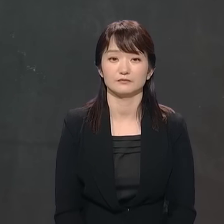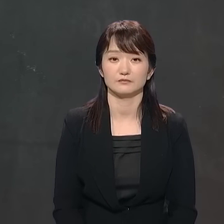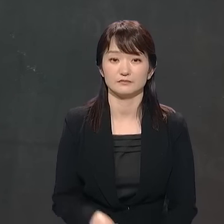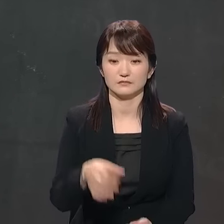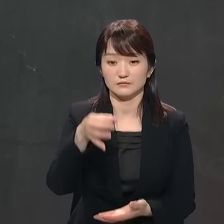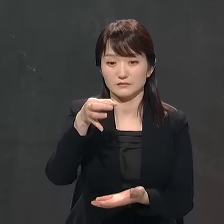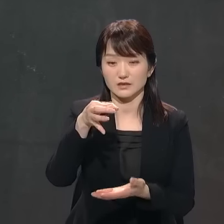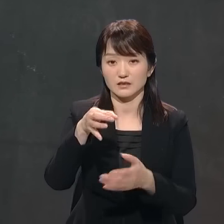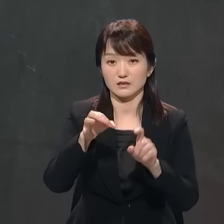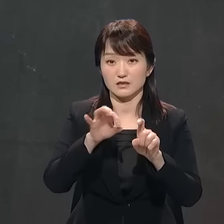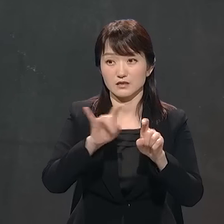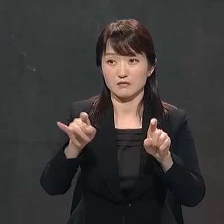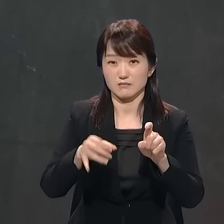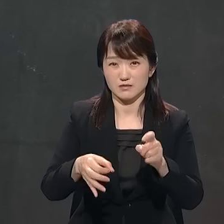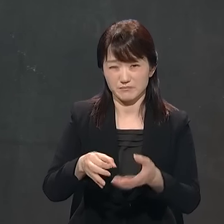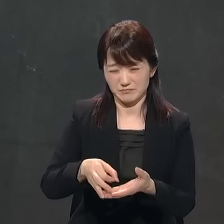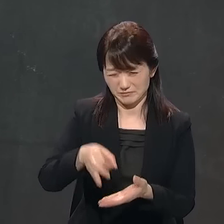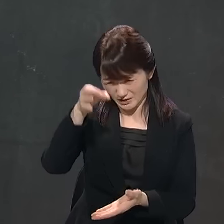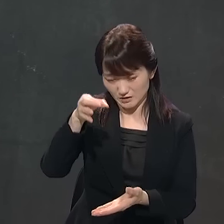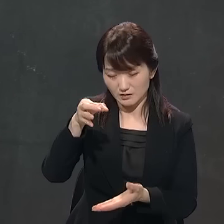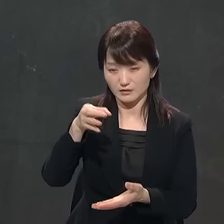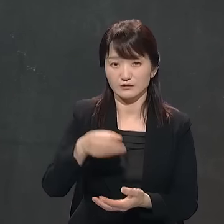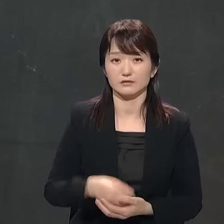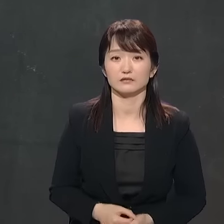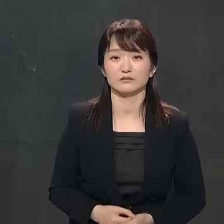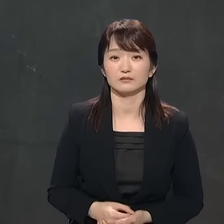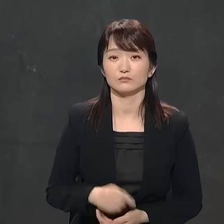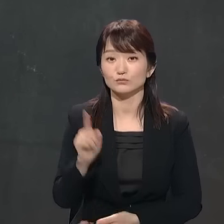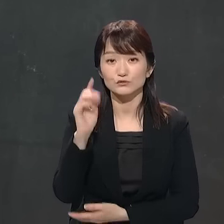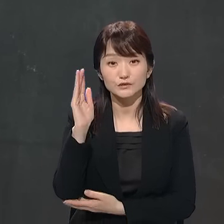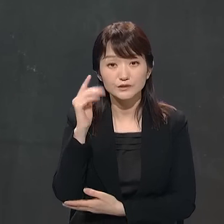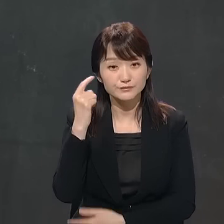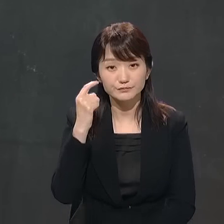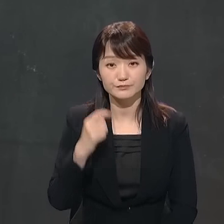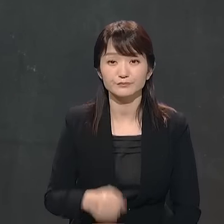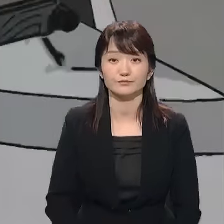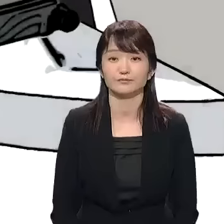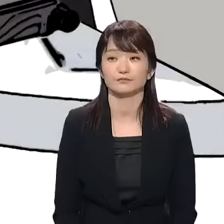10배 뻥튀기 이게 무슨 얘기인지 제보자의 얘기 직접 들어보시죠.